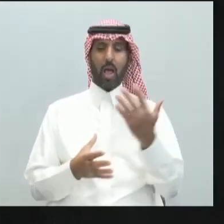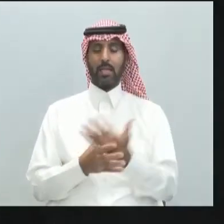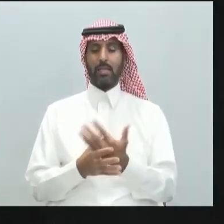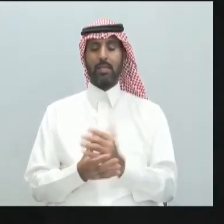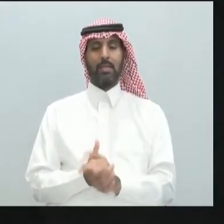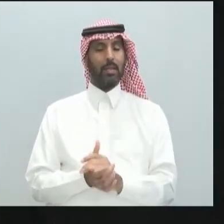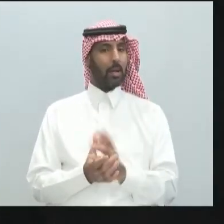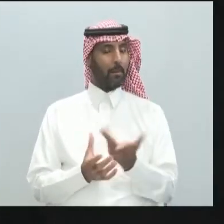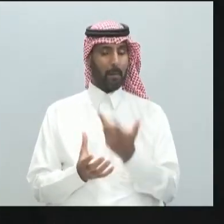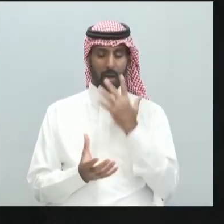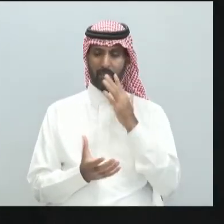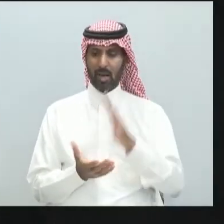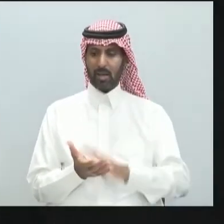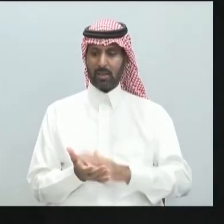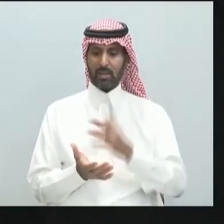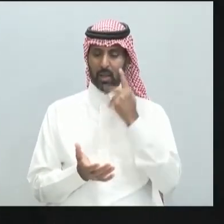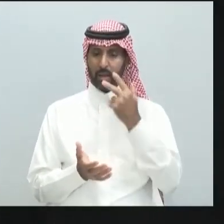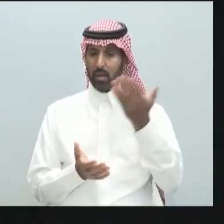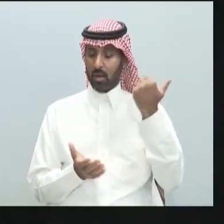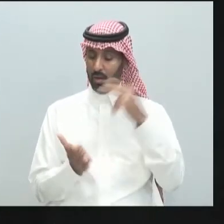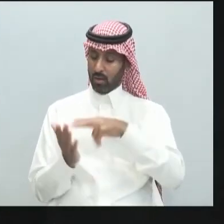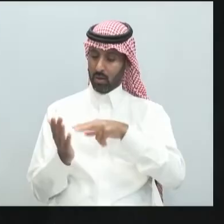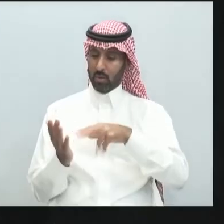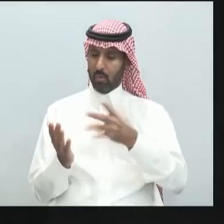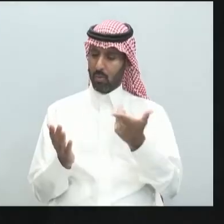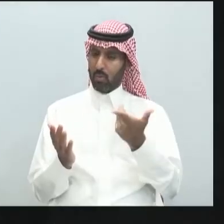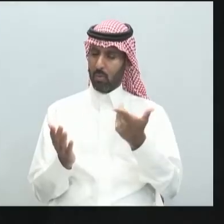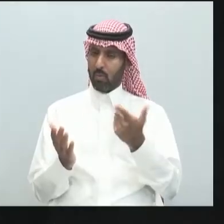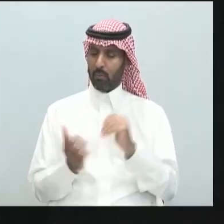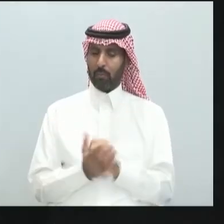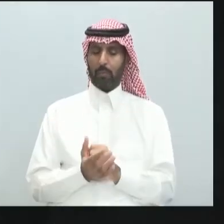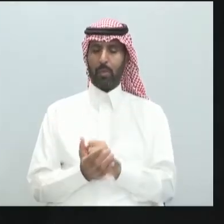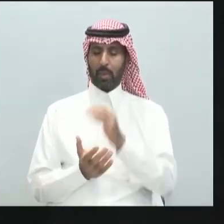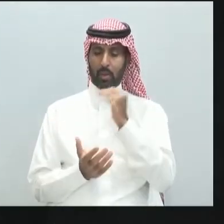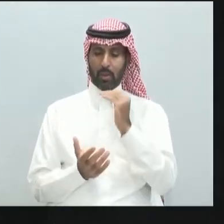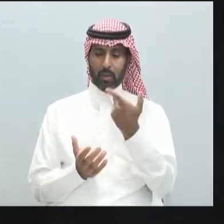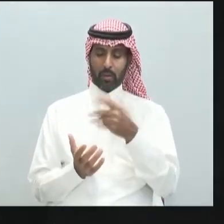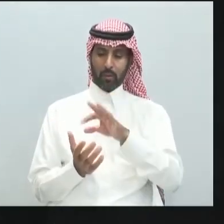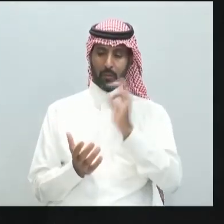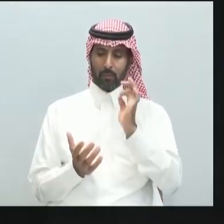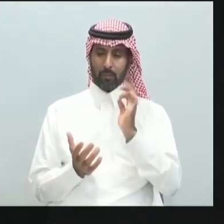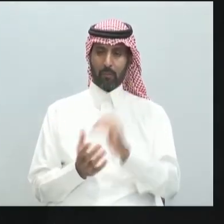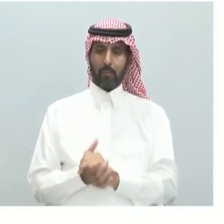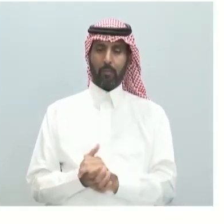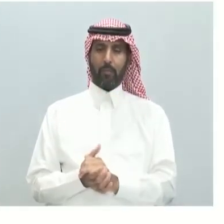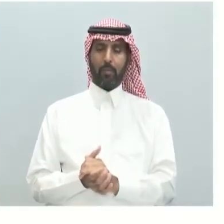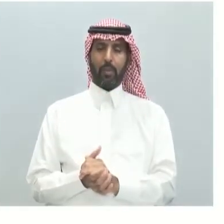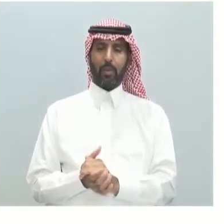عد الى النص وابحث عن اجابه لهذا السؤال